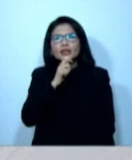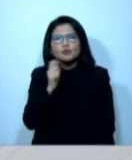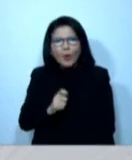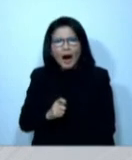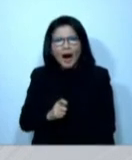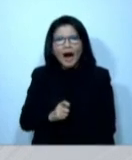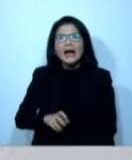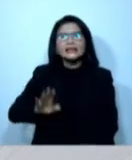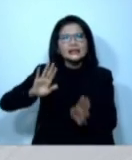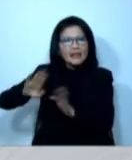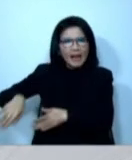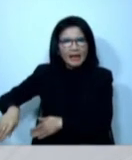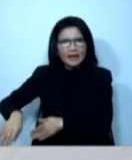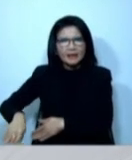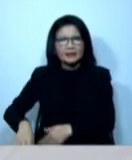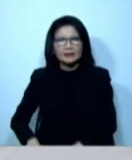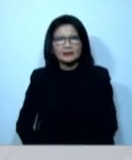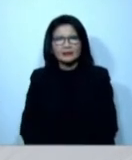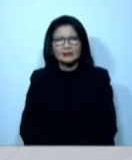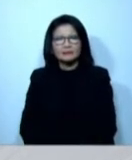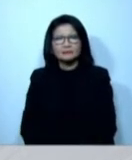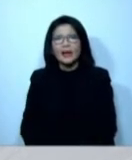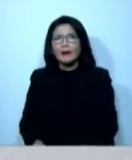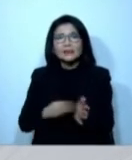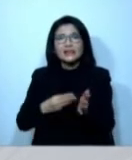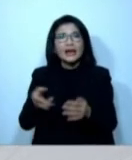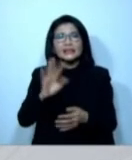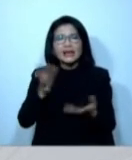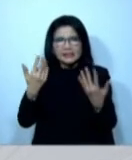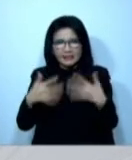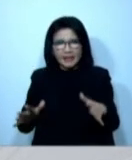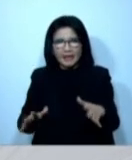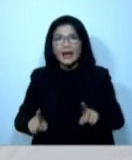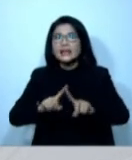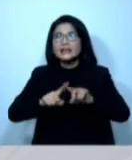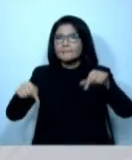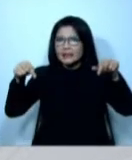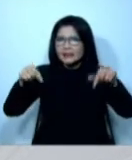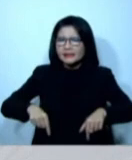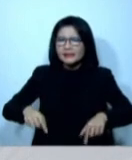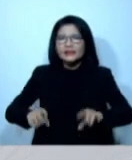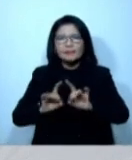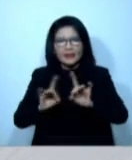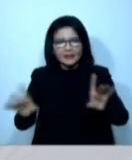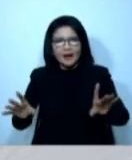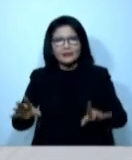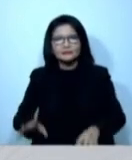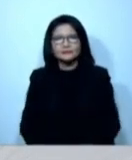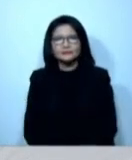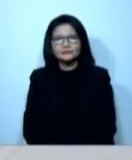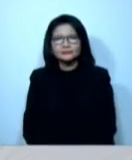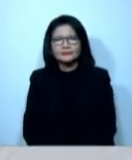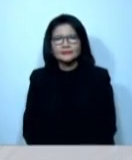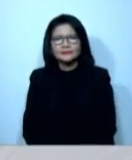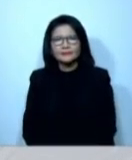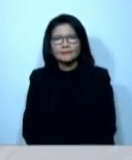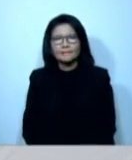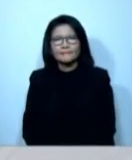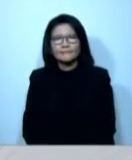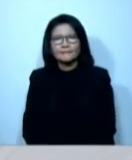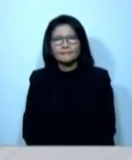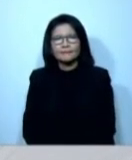ditinggalkan masalah Tidak diselesaikan kita harus menghadapi masalah dengan menyelesaikan lalu yang kedua terkait dengan